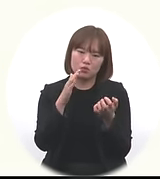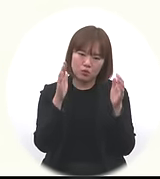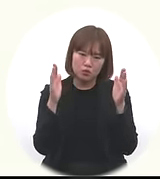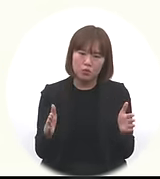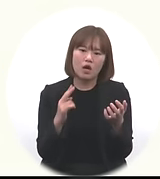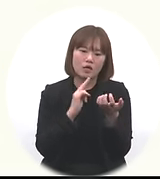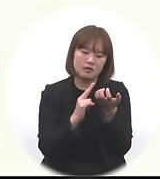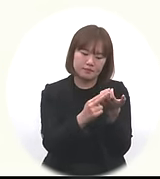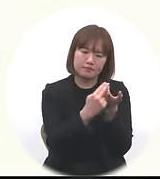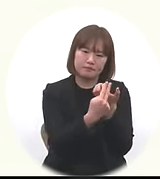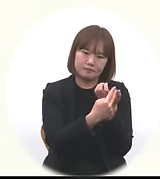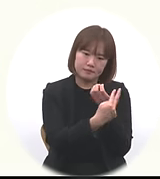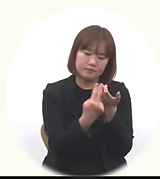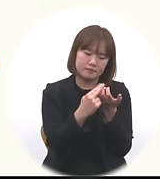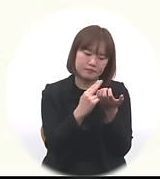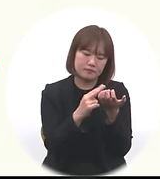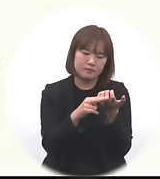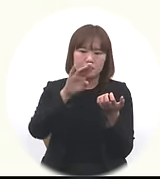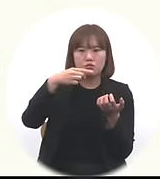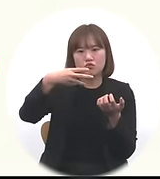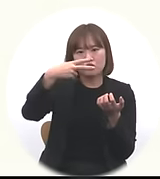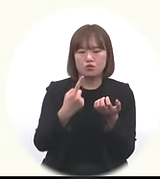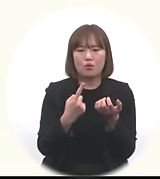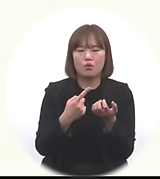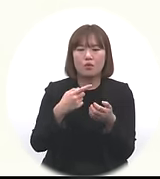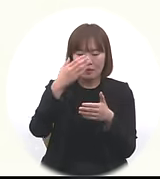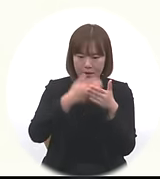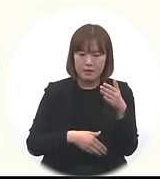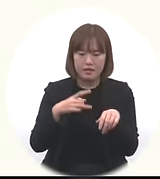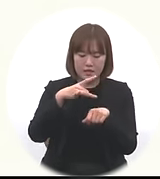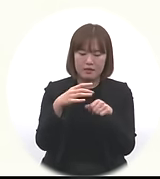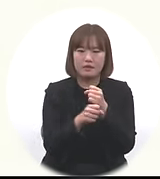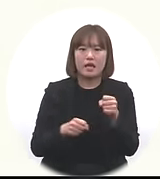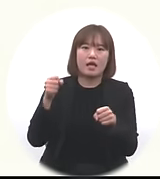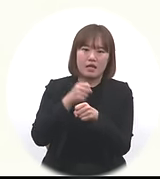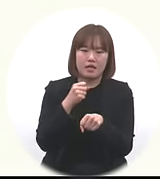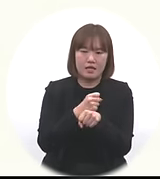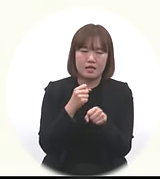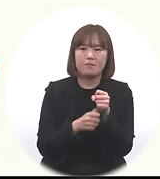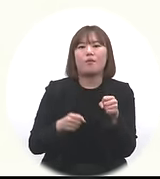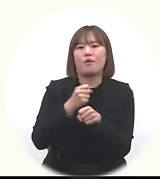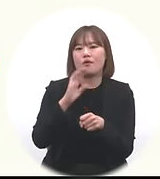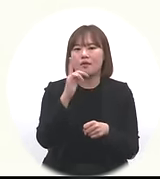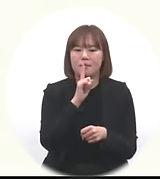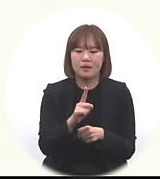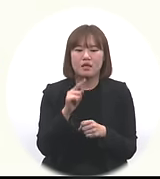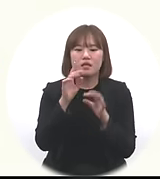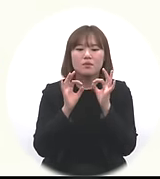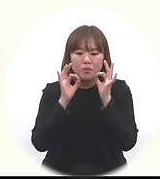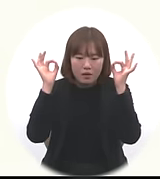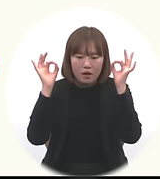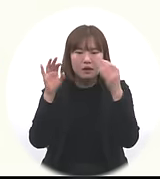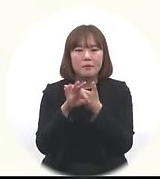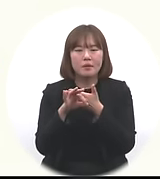동안에 치아 표면에 불소가 남고 그걸로 인해서 빠져나간 칼슘이 다시 붙어서 원상복구가 되는 겁니다. 이 노력을 매일매일 하면